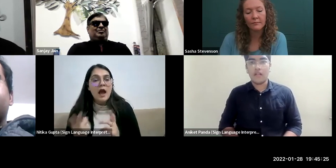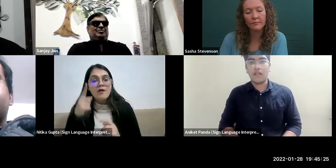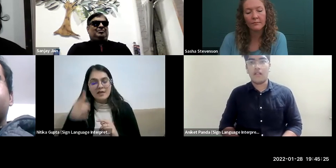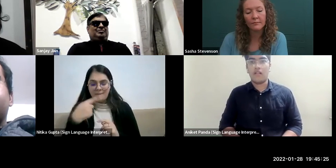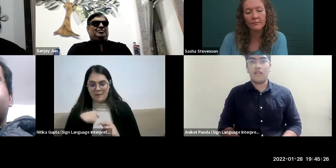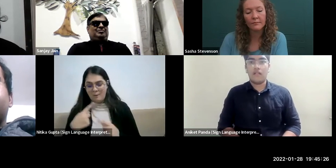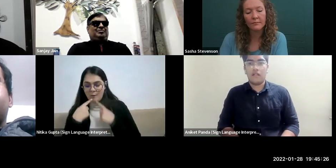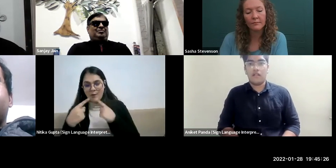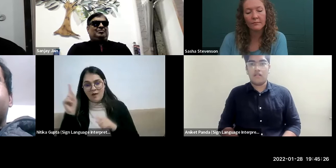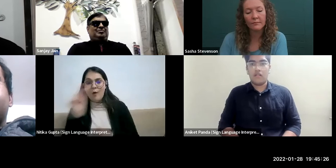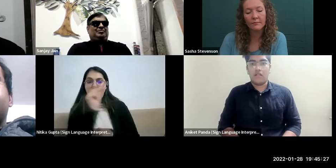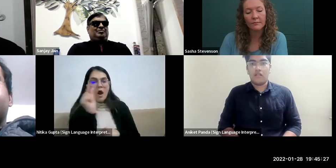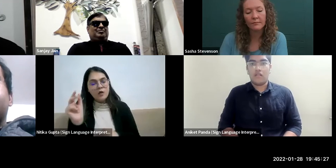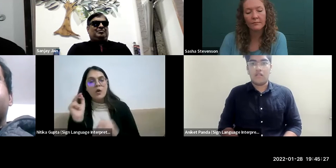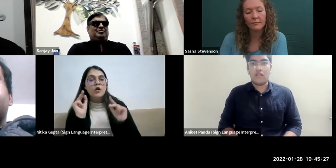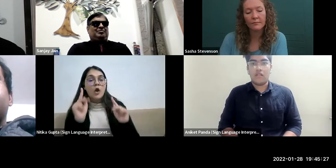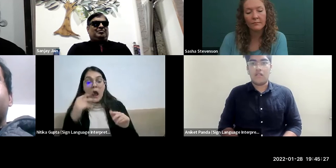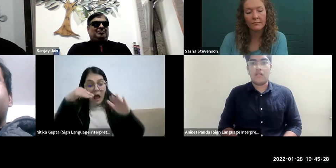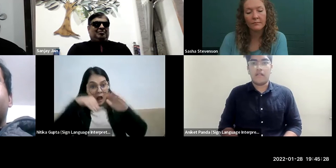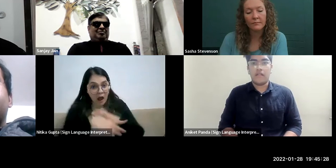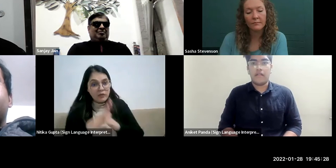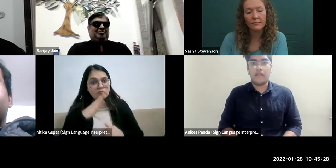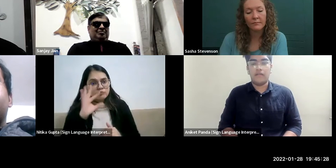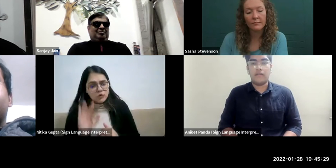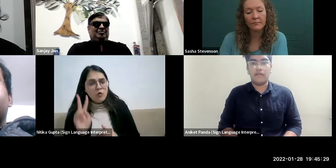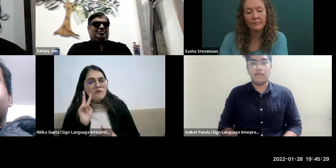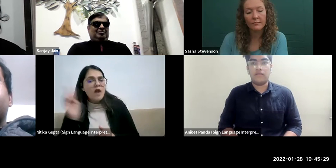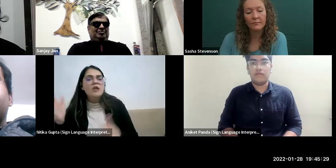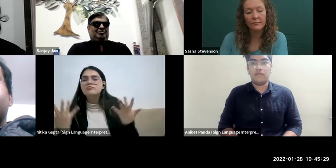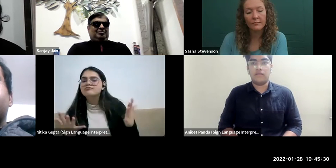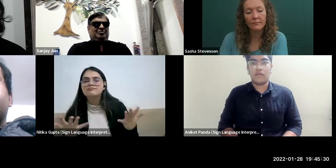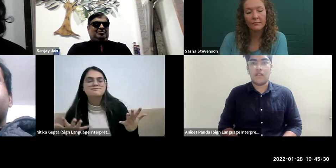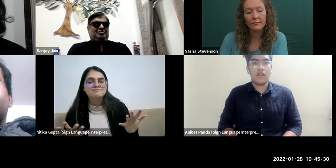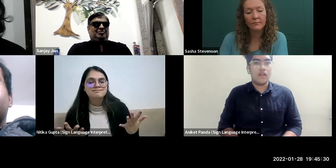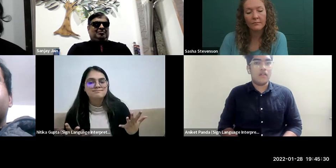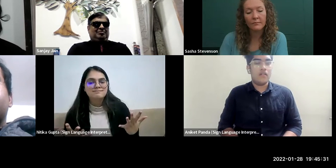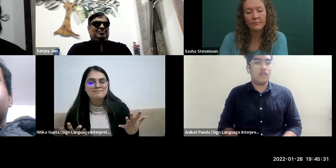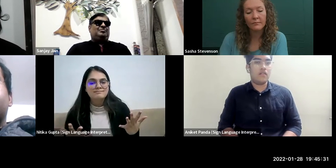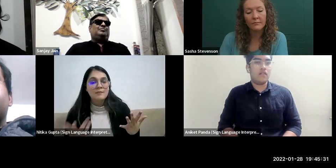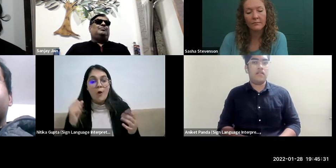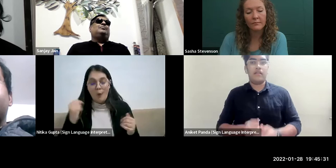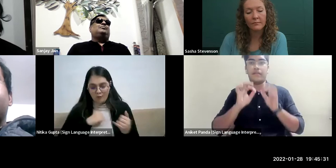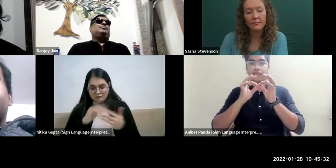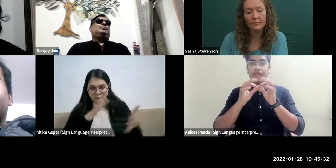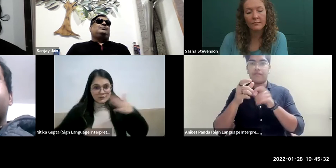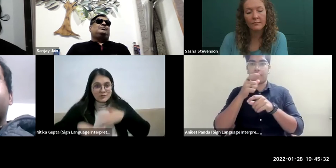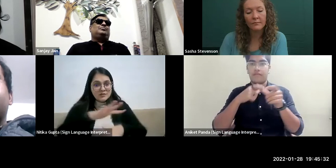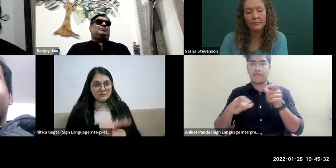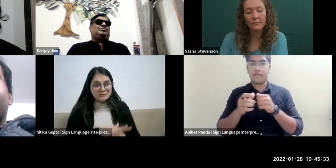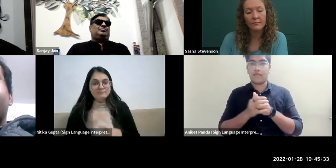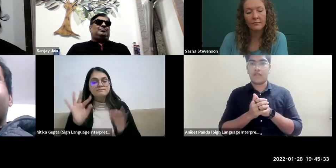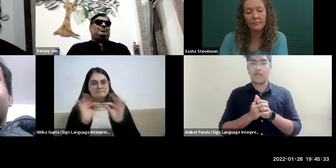है, हाँ ये जी अंदर डेमोक्रेटिक वैल्यू सिस्टम नहीं है हमारे जिंदगी में, हमारे सोसाइटी में। वी जी